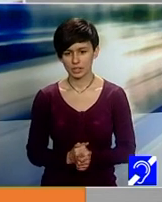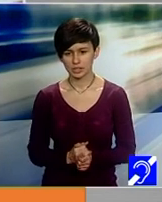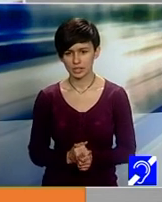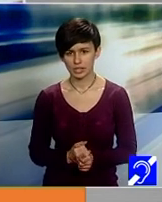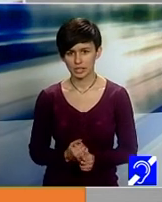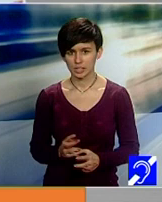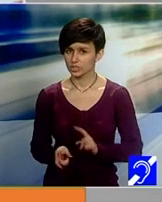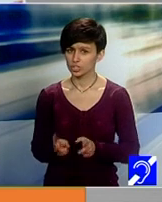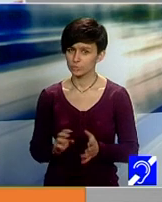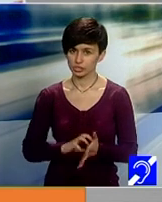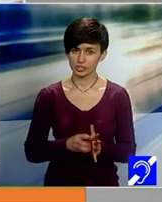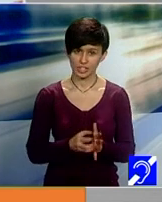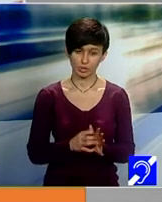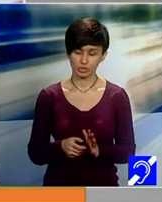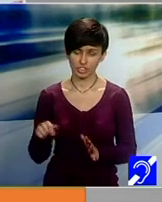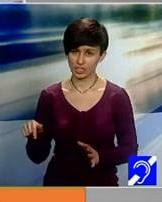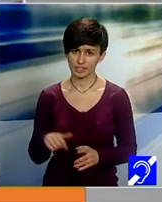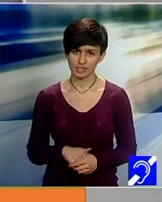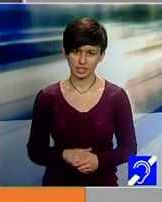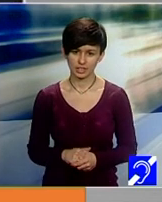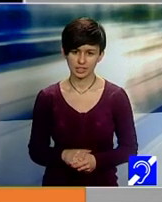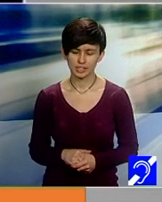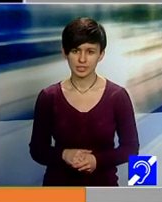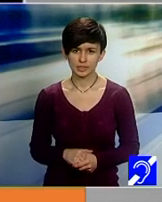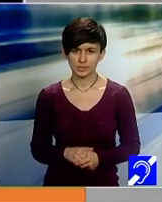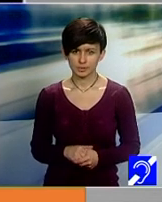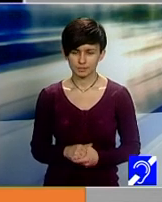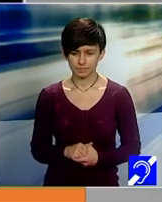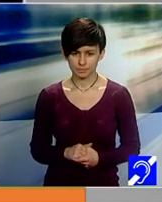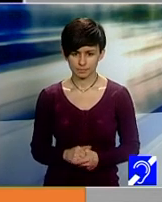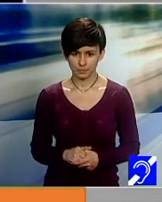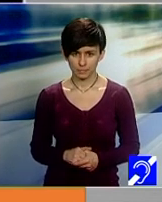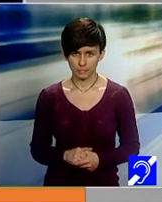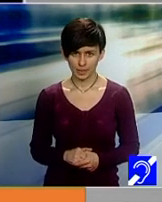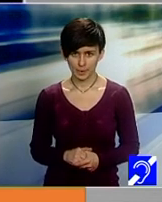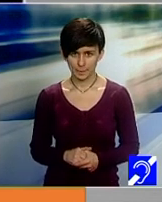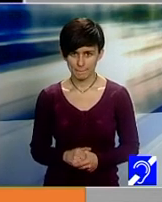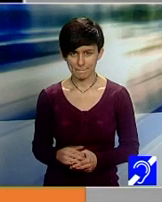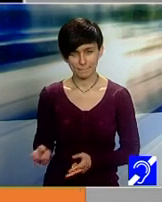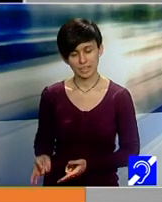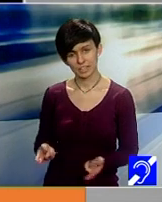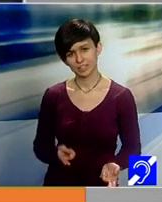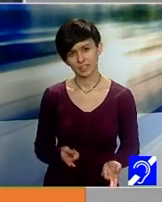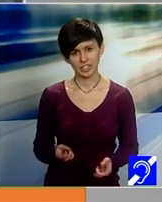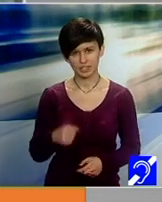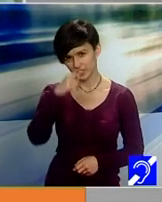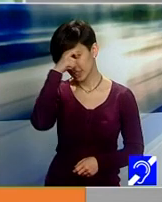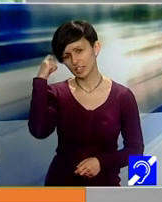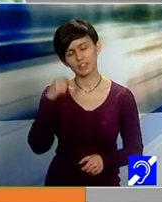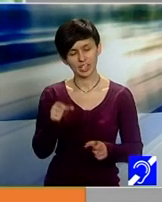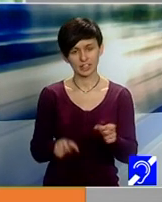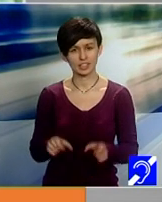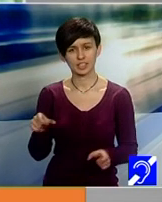asta? Din păcate nu ne puteți descrie, n-am mănânc și gustul, mă dacă... Mă invit la vară, în grădină și